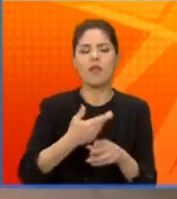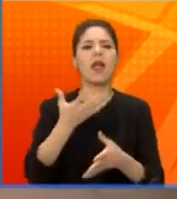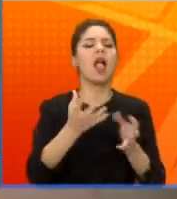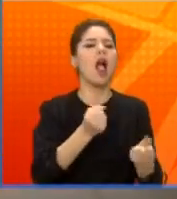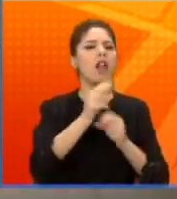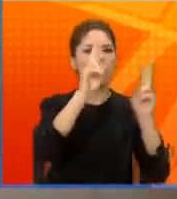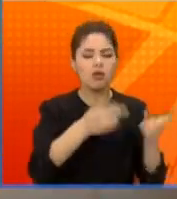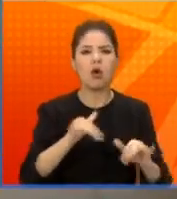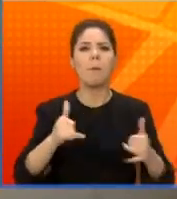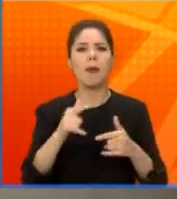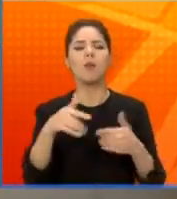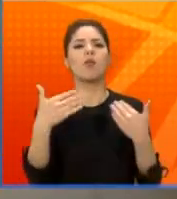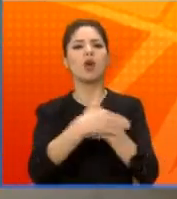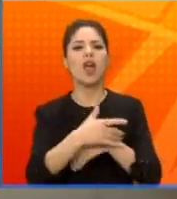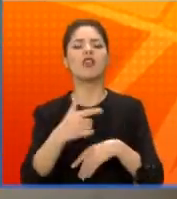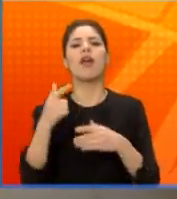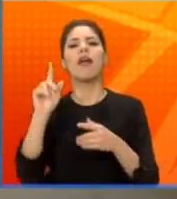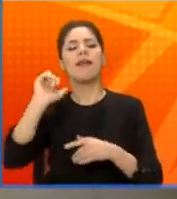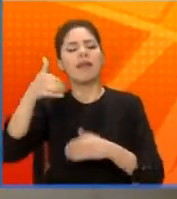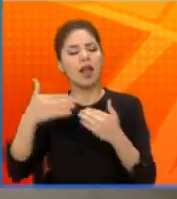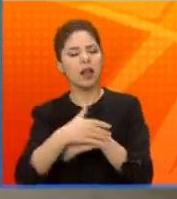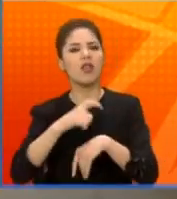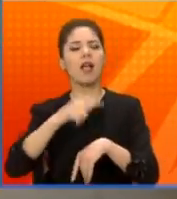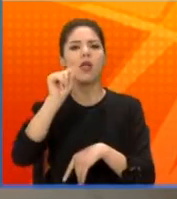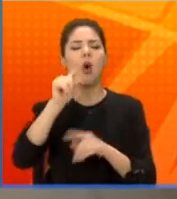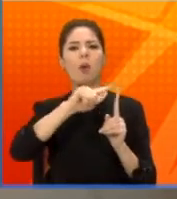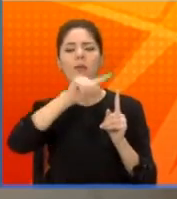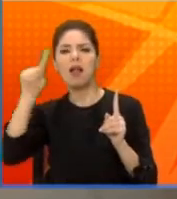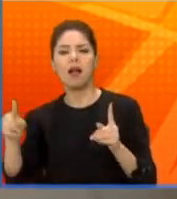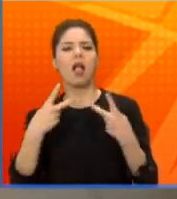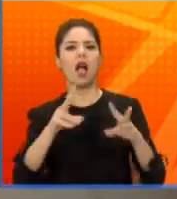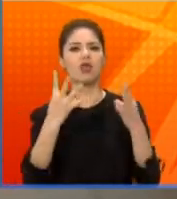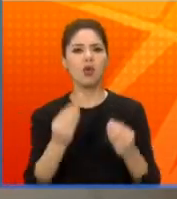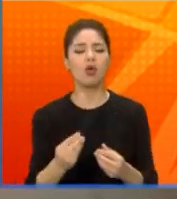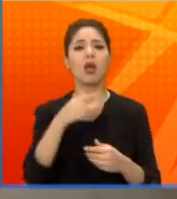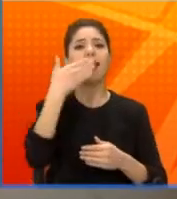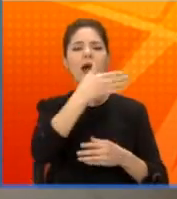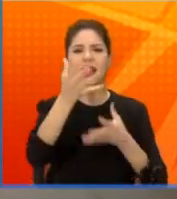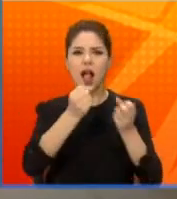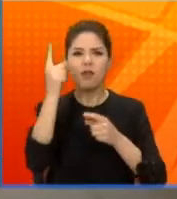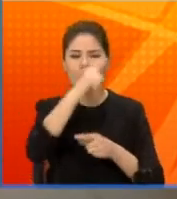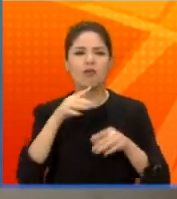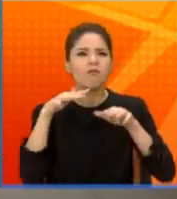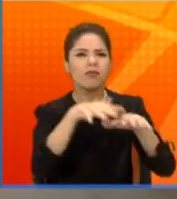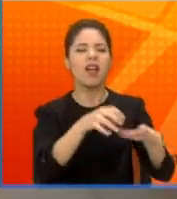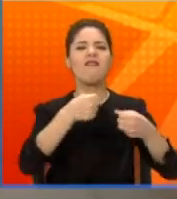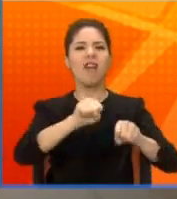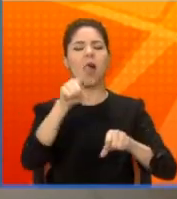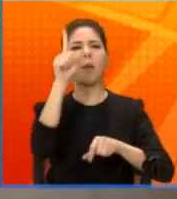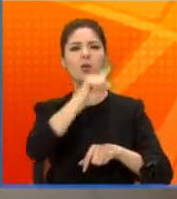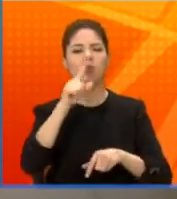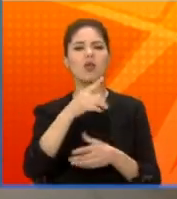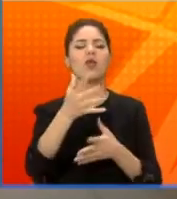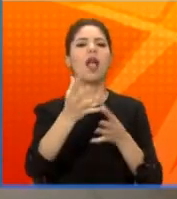ve bakkallar bu gece ve yarın gece saat 11'e kadar açık kalacak. Ramazan alışverişleri nedeniyle yığılma olmasın diye.